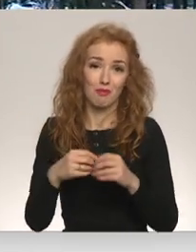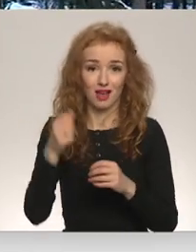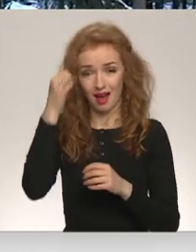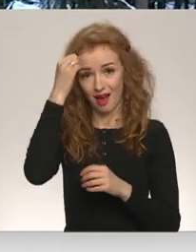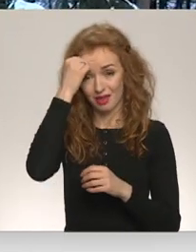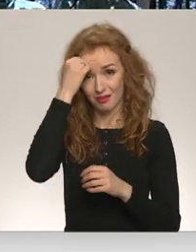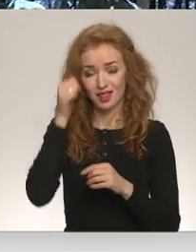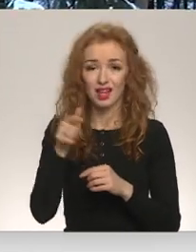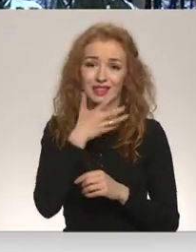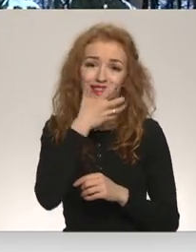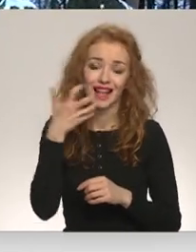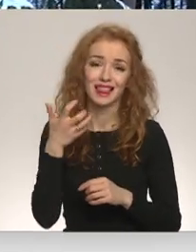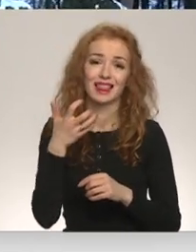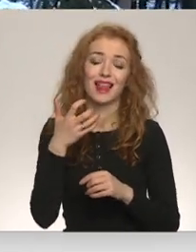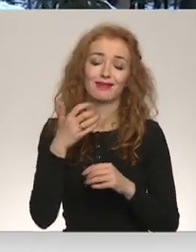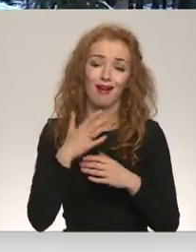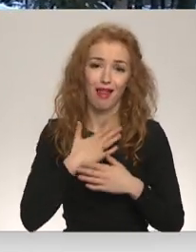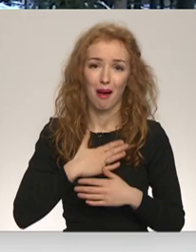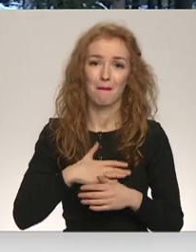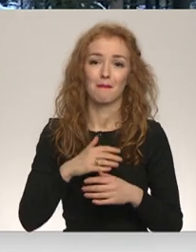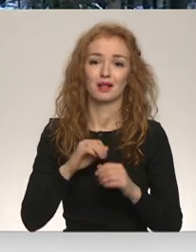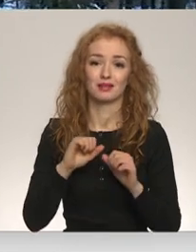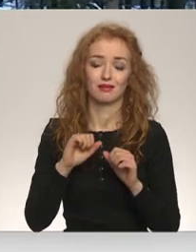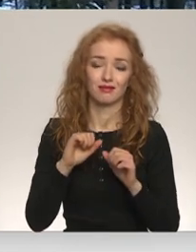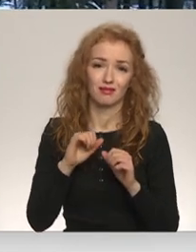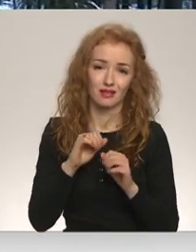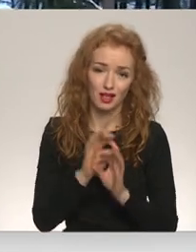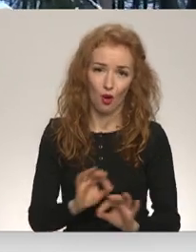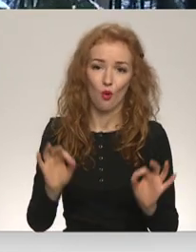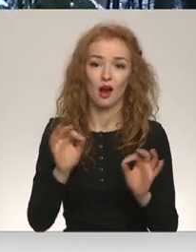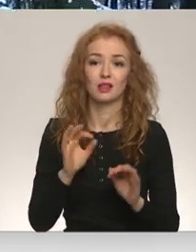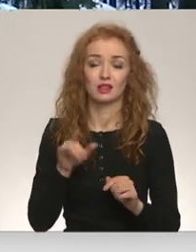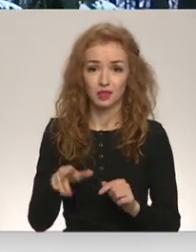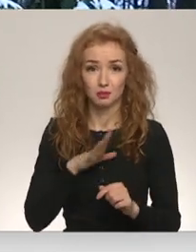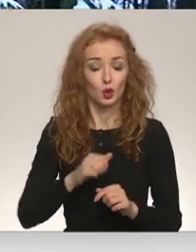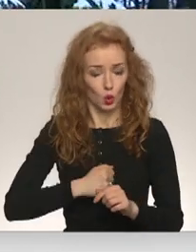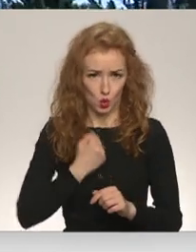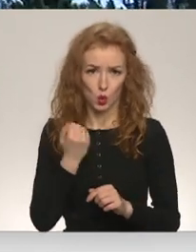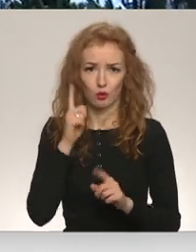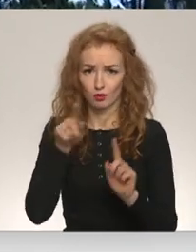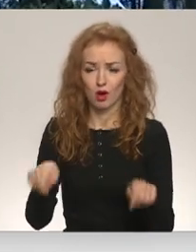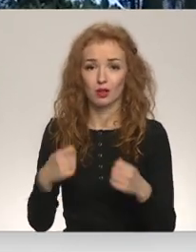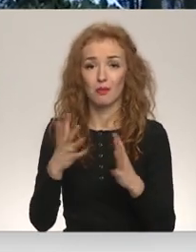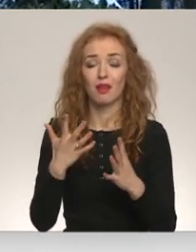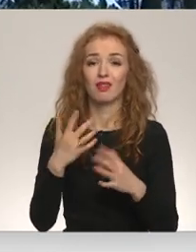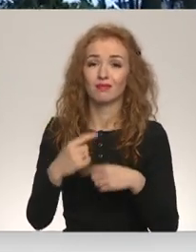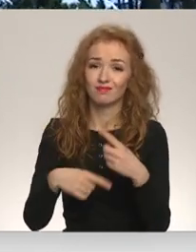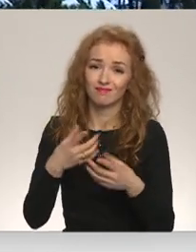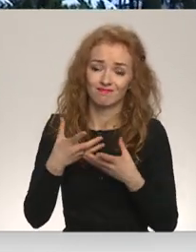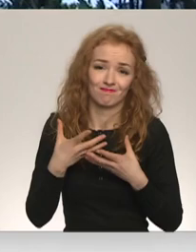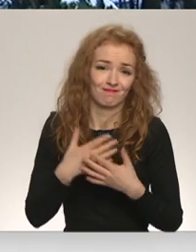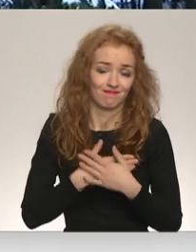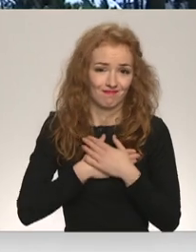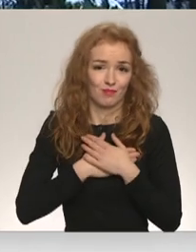bet viņas ir siltas, labas jaukas, tas bija nenormāli grūti, jā, bet, nu, tas jau aiziet, un tev paliek tas